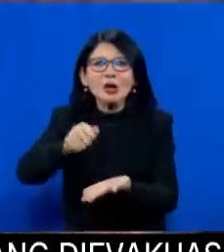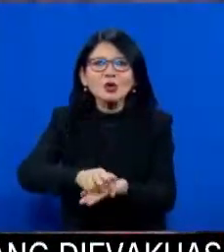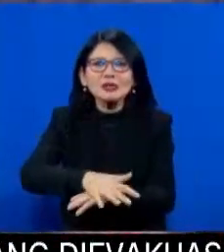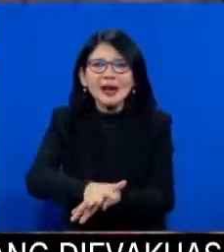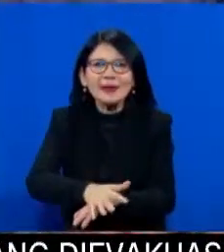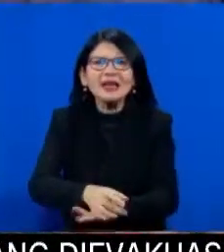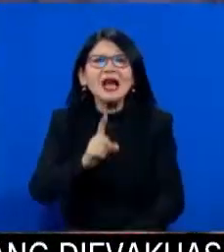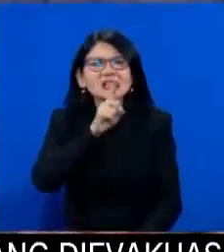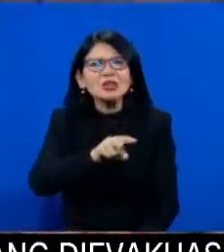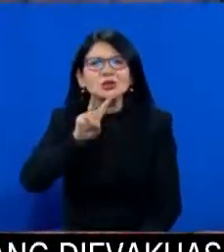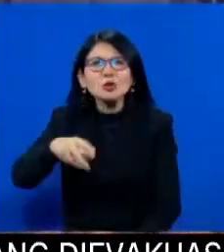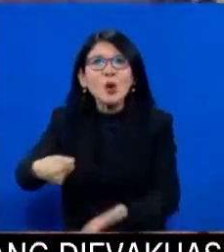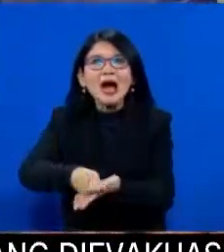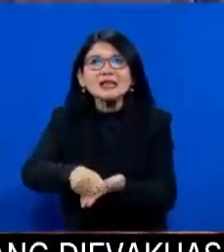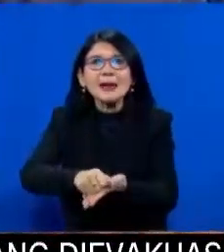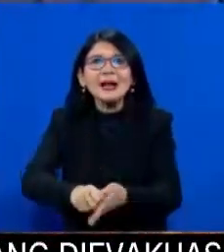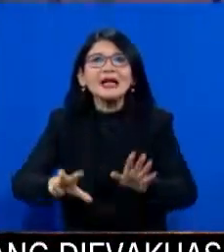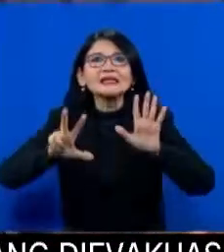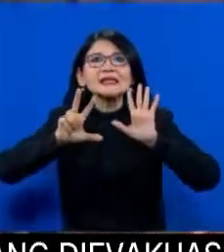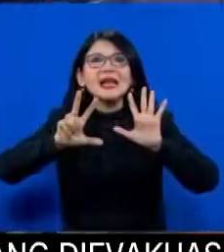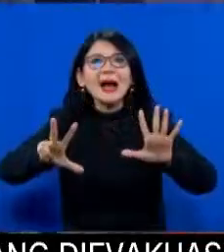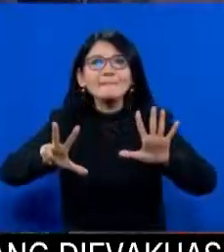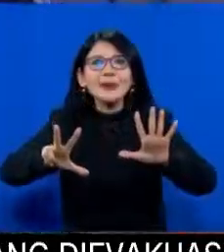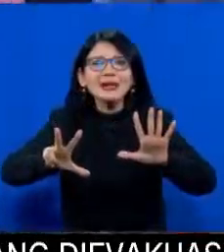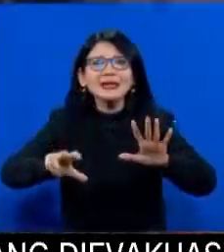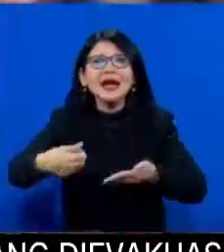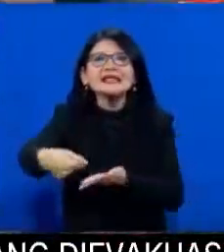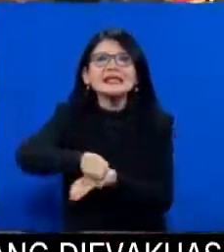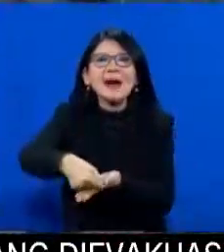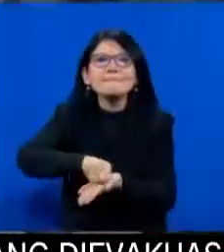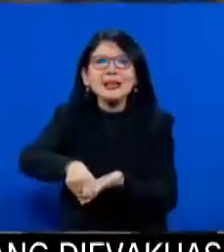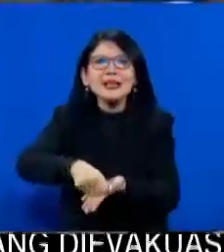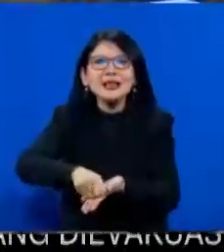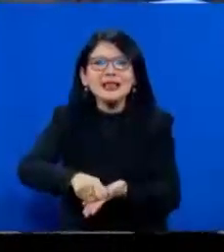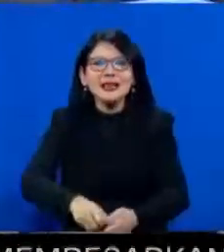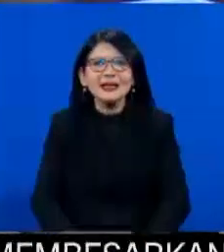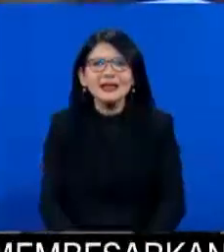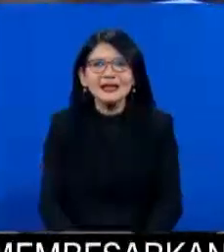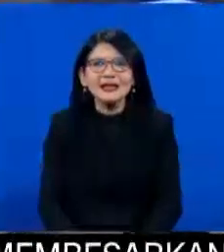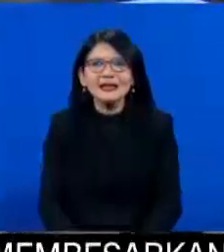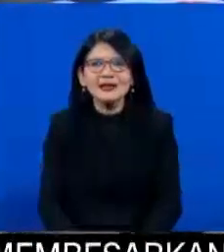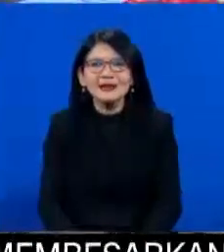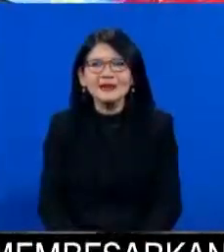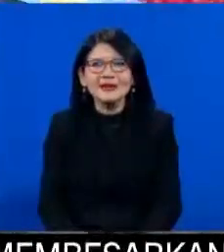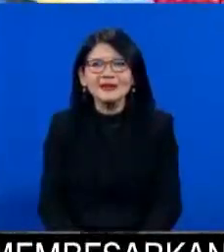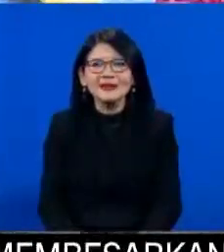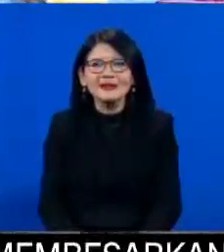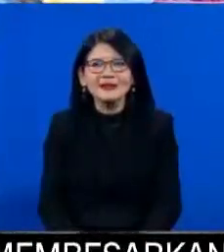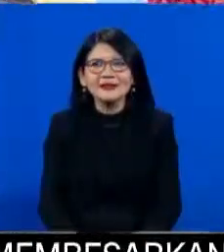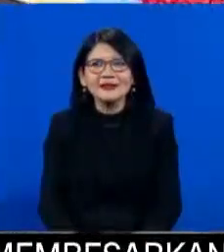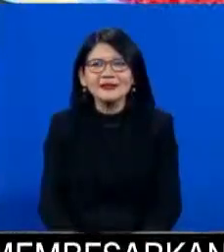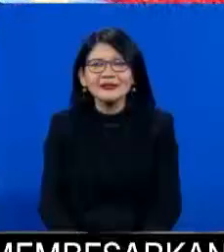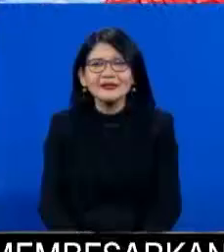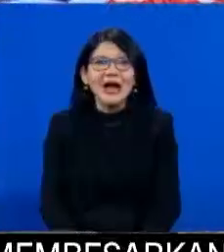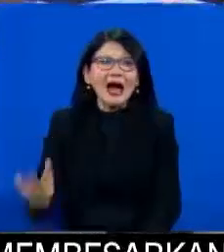sambel ya. Kalau ini 8 macam sambel. Semuanya pada lomba nih, lagi banyak pesenan. Ayo Bu ya, ini